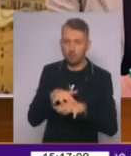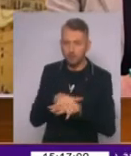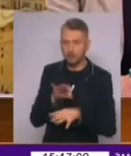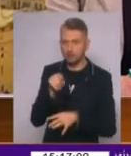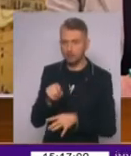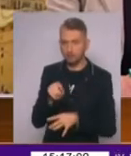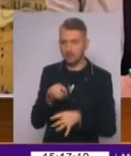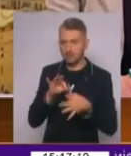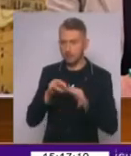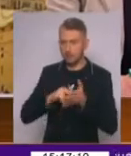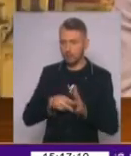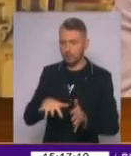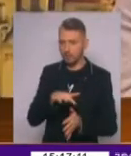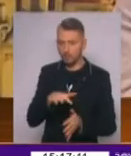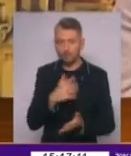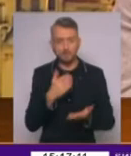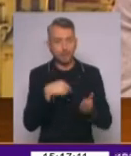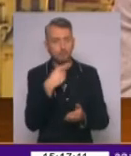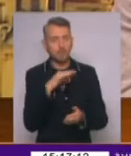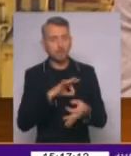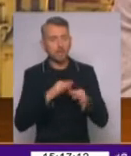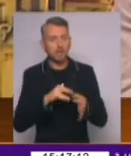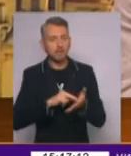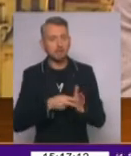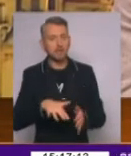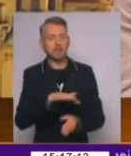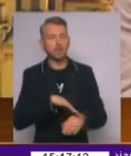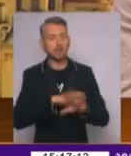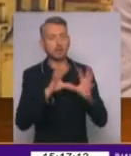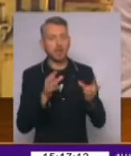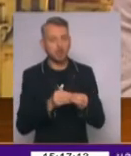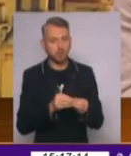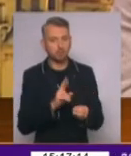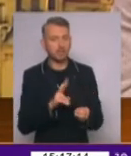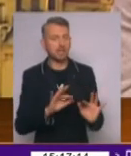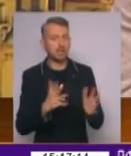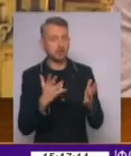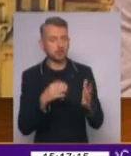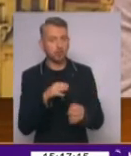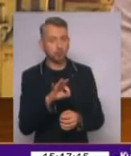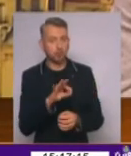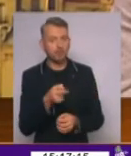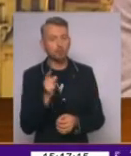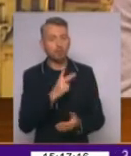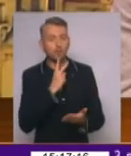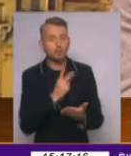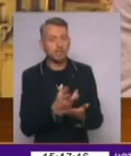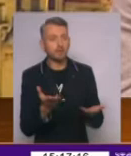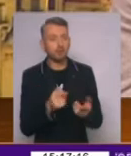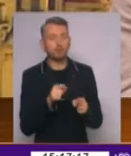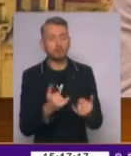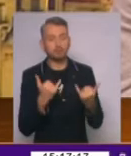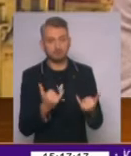території? Якщо говорити про детальні плани території загалом, як явище, то в тому вигляді, в якому вони